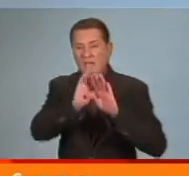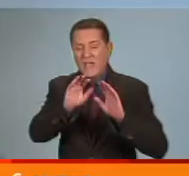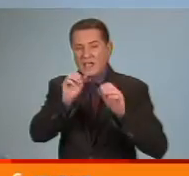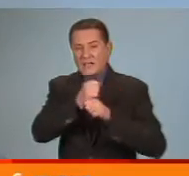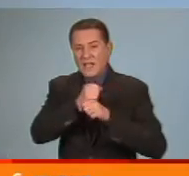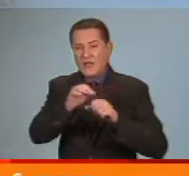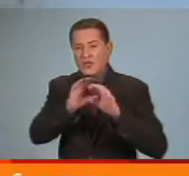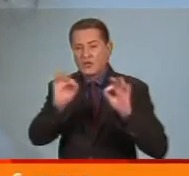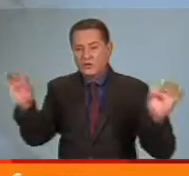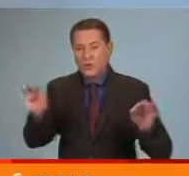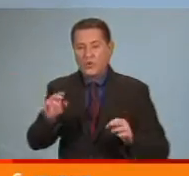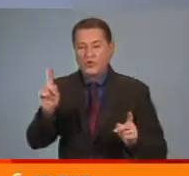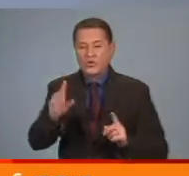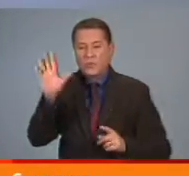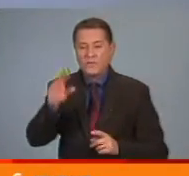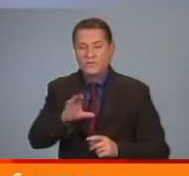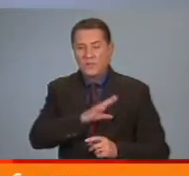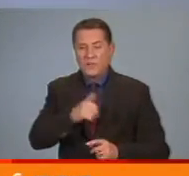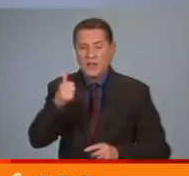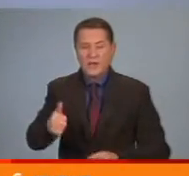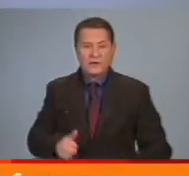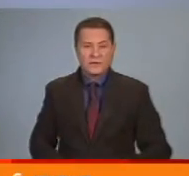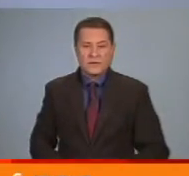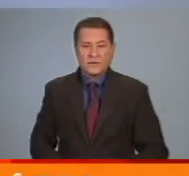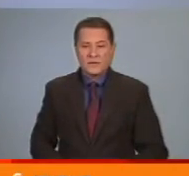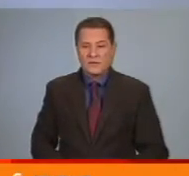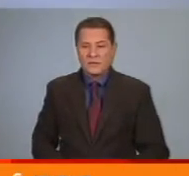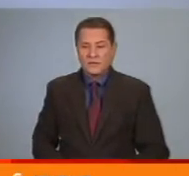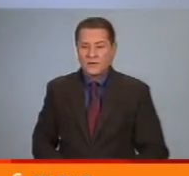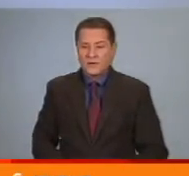свою, щоб все було добре. Юлія Фанасьєва, Євген Репенько, програма «Вікна», СТБ.